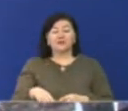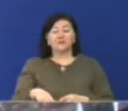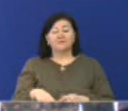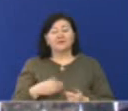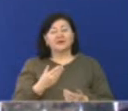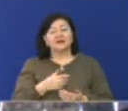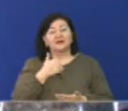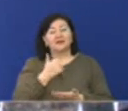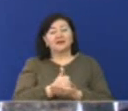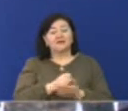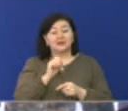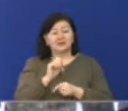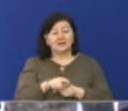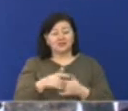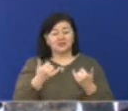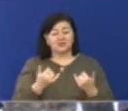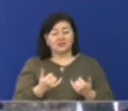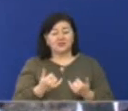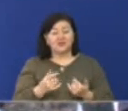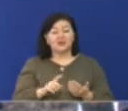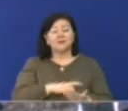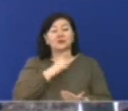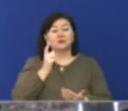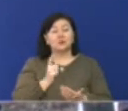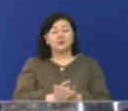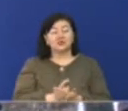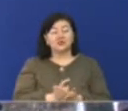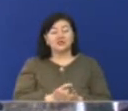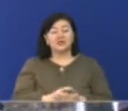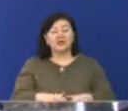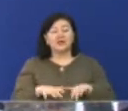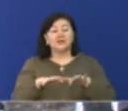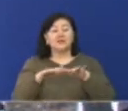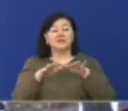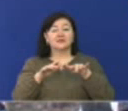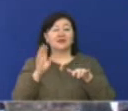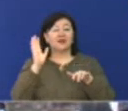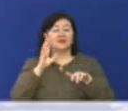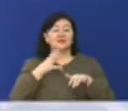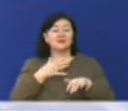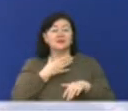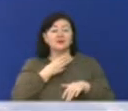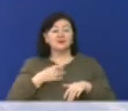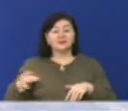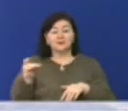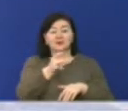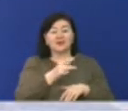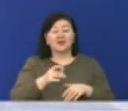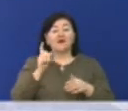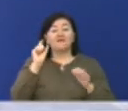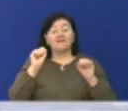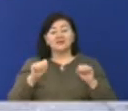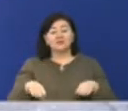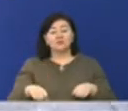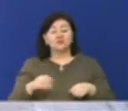сегодня – предотвращение паводковой ситуации на территории Семейского региона. Вероятность того, что